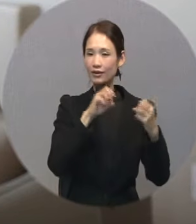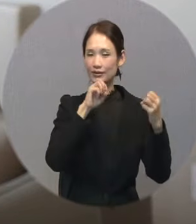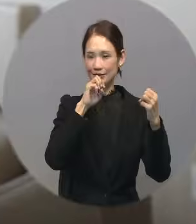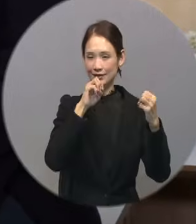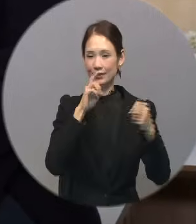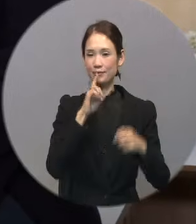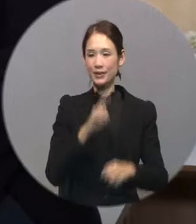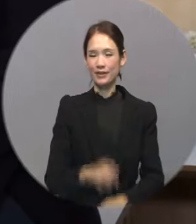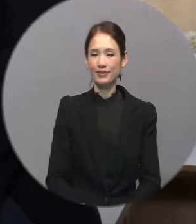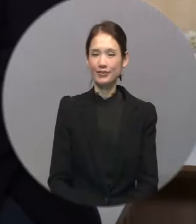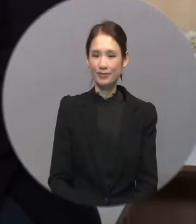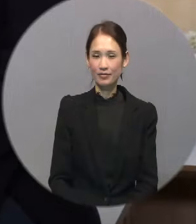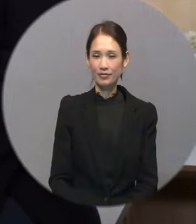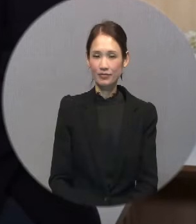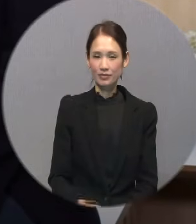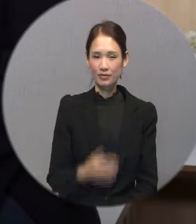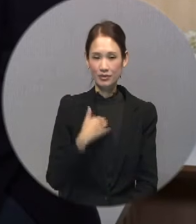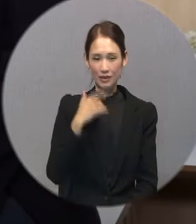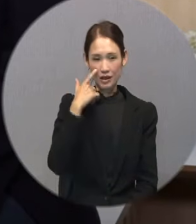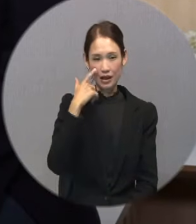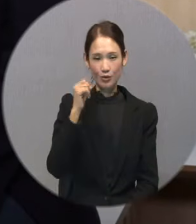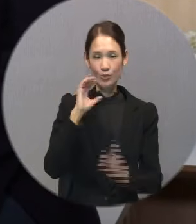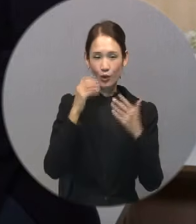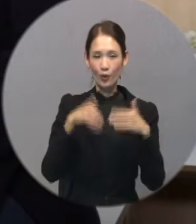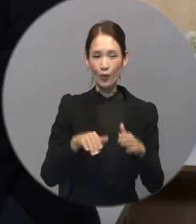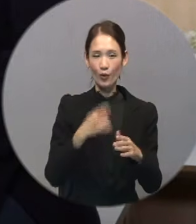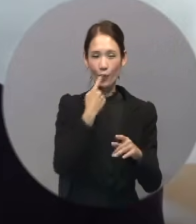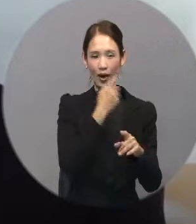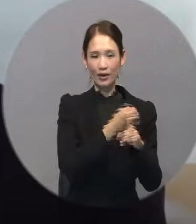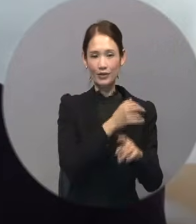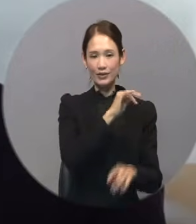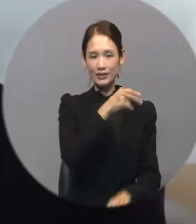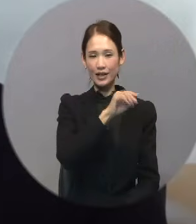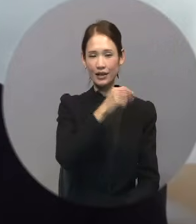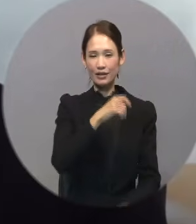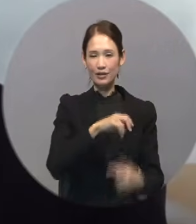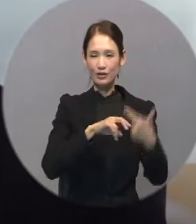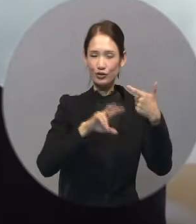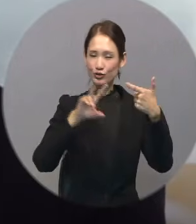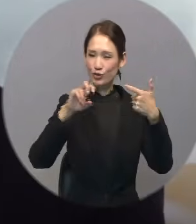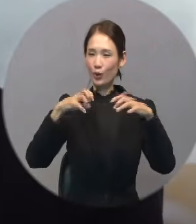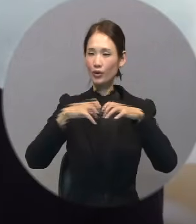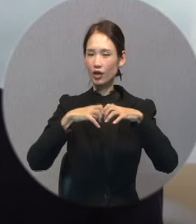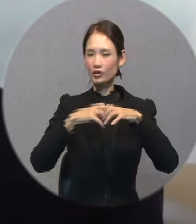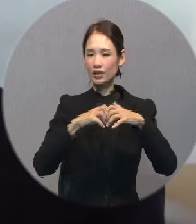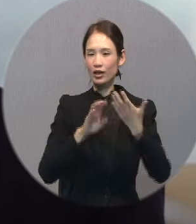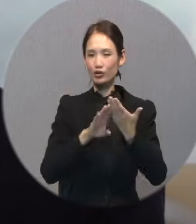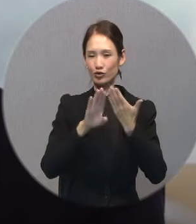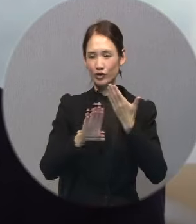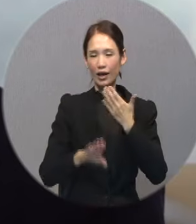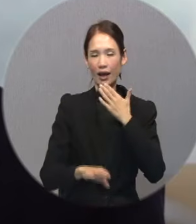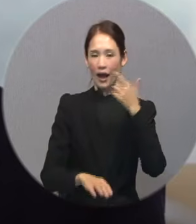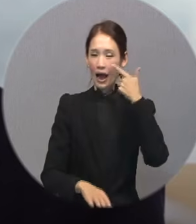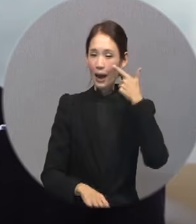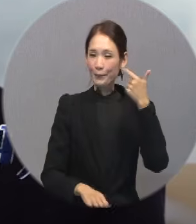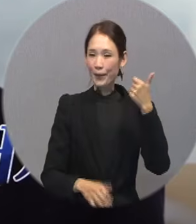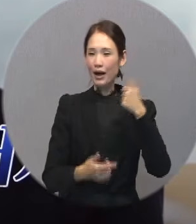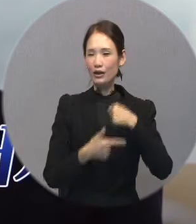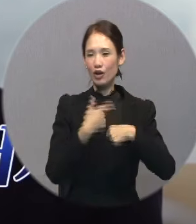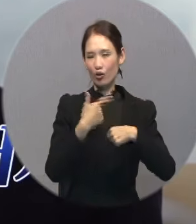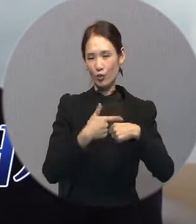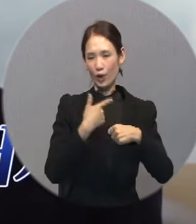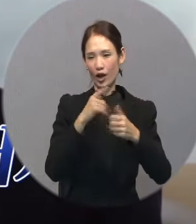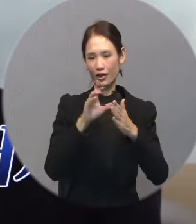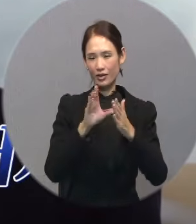했습니다. 저희 아빠 고향이 황해도 사리원이에요. 6.25 전쟁이 나서 아빠가 13살, 초등학교 6학년